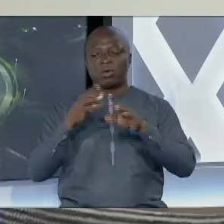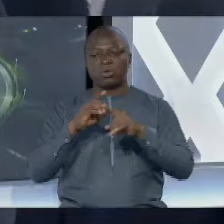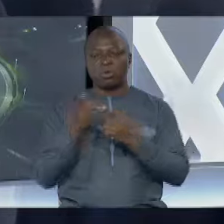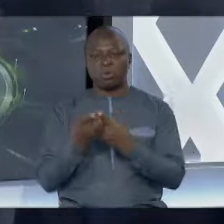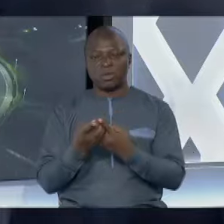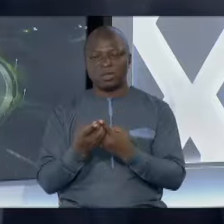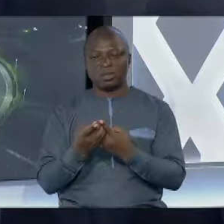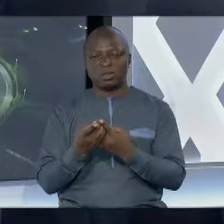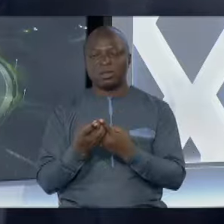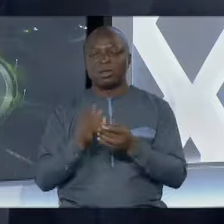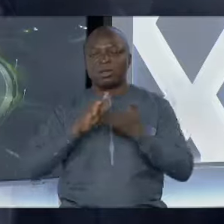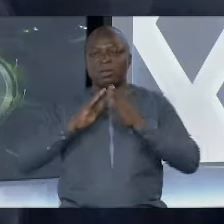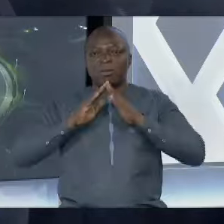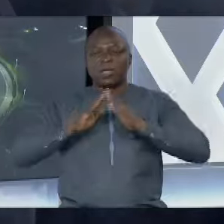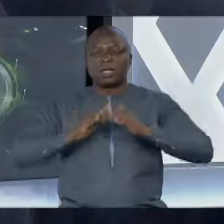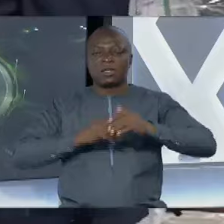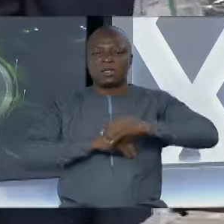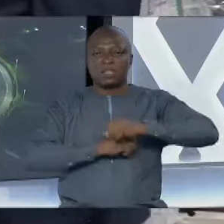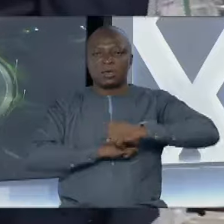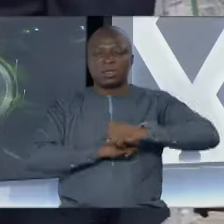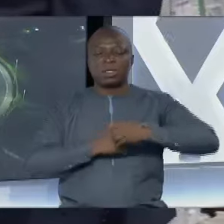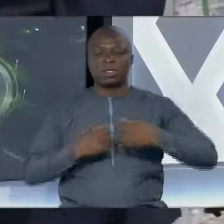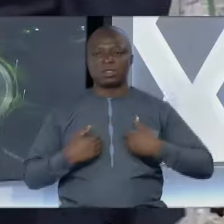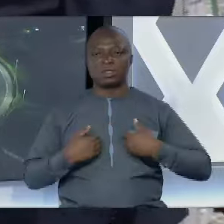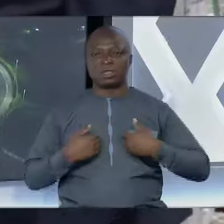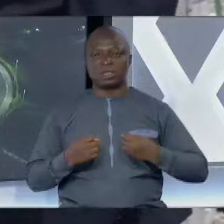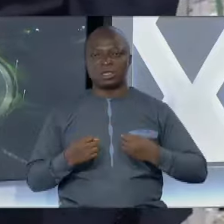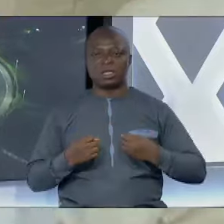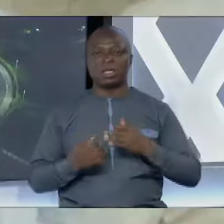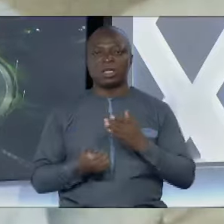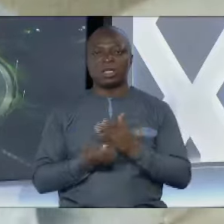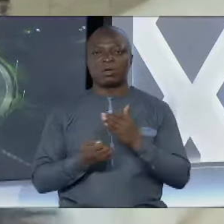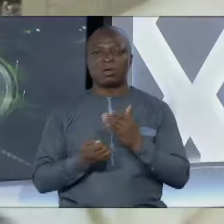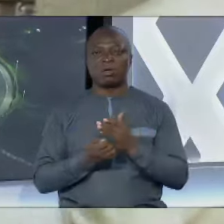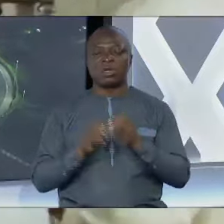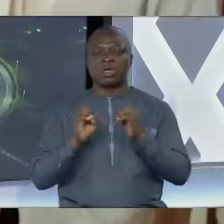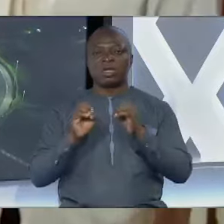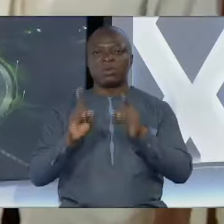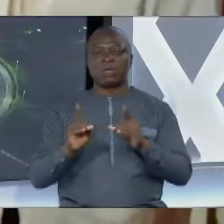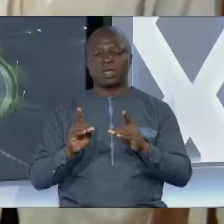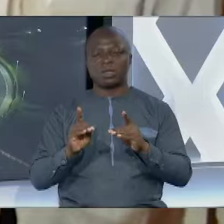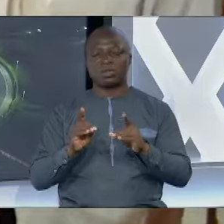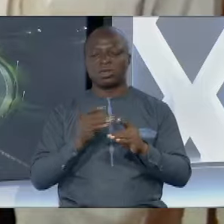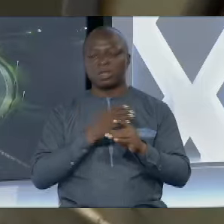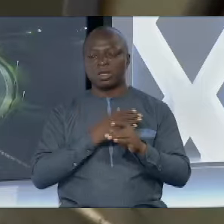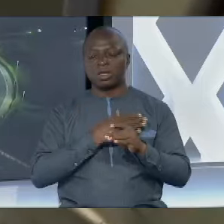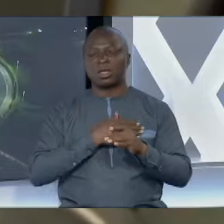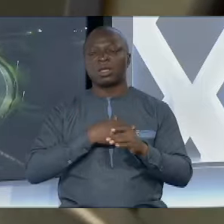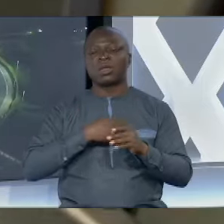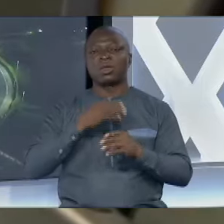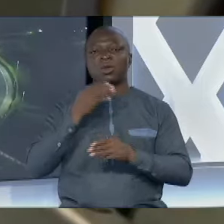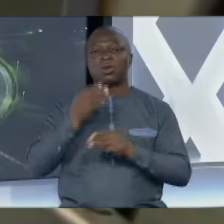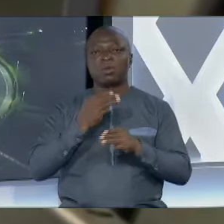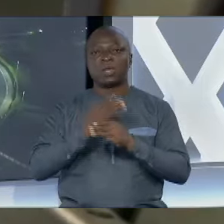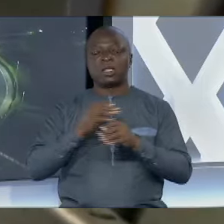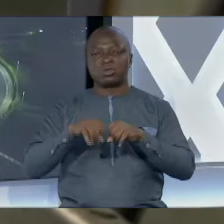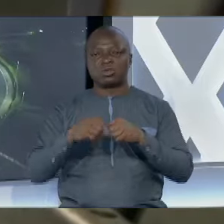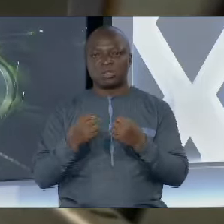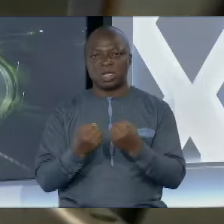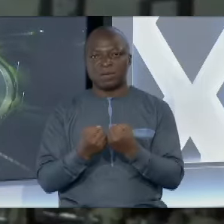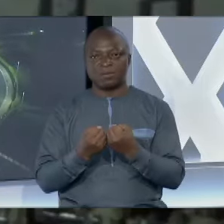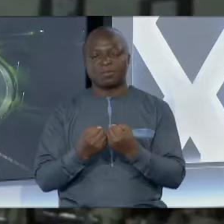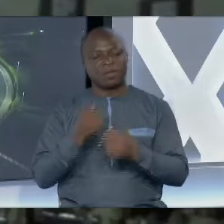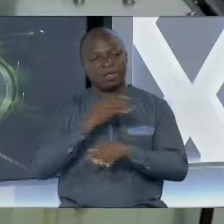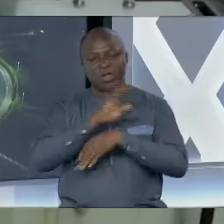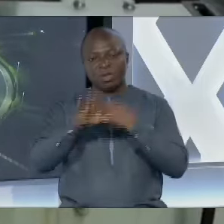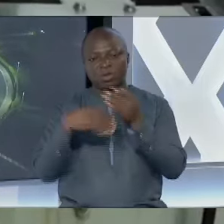domaines. Paix, sécurité, santé, économie, éducation et humanitaire notamment. Dans